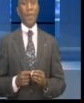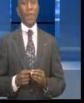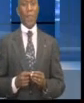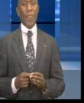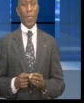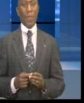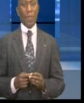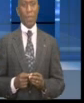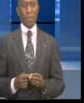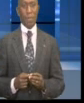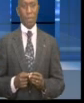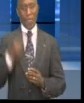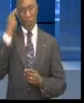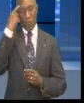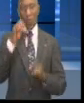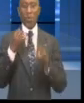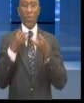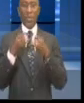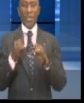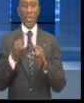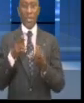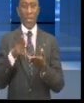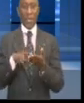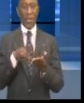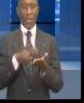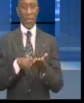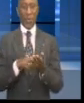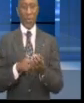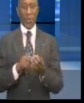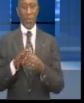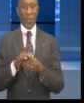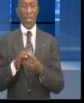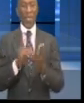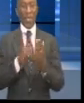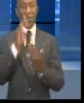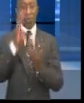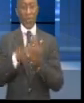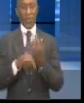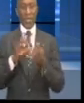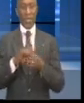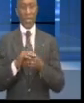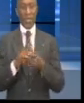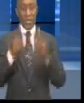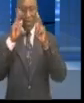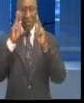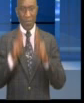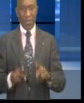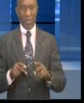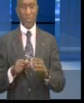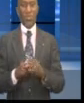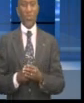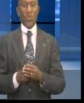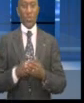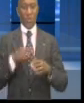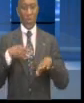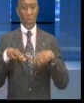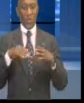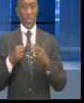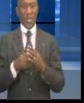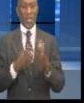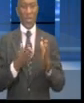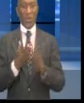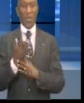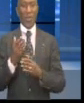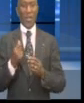Selon le dernier rapport de l'indice du développement humain rendu public par le PNUD, Programme des Nations Unies pour le Développement, ce mercredi à Kinshasa,